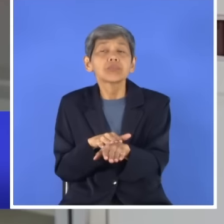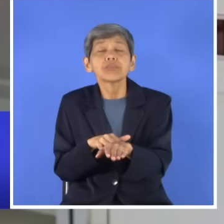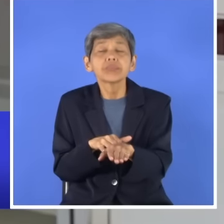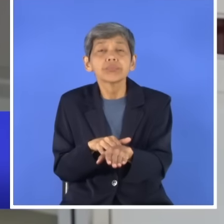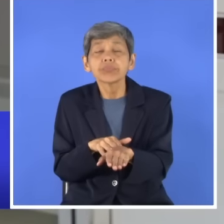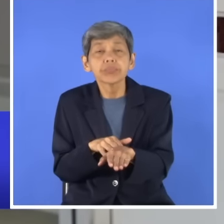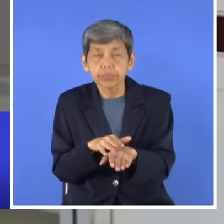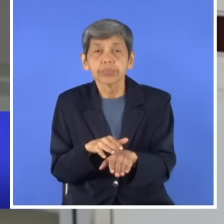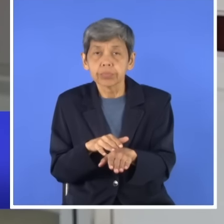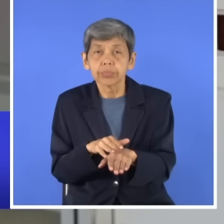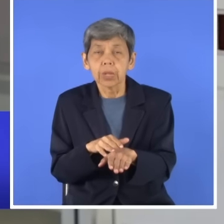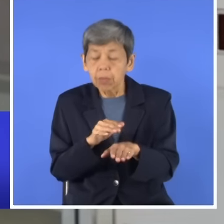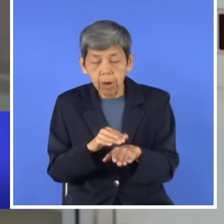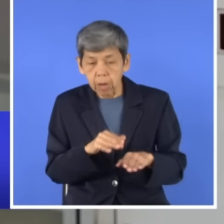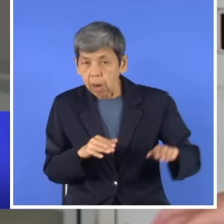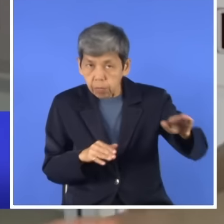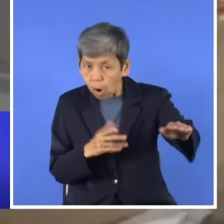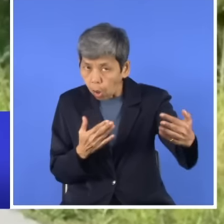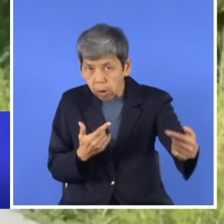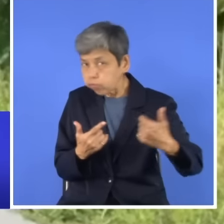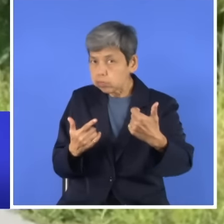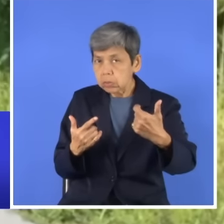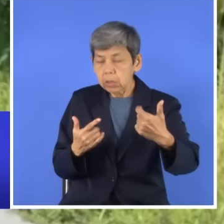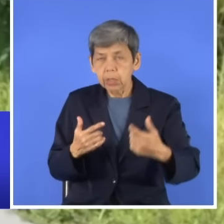ดีๆแล้วเขาก็มาดักยิงผมนะ